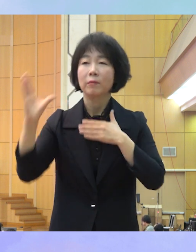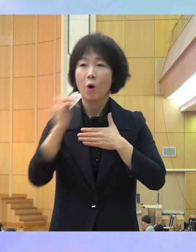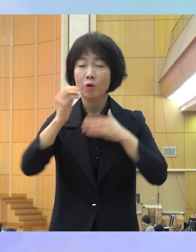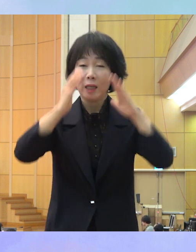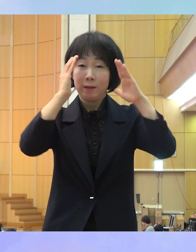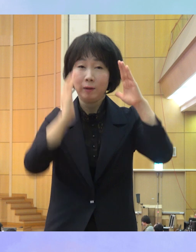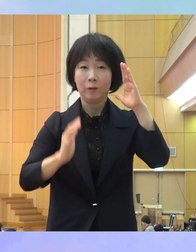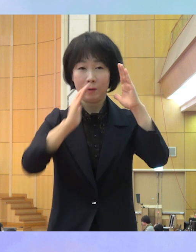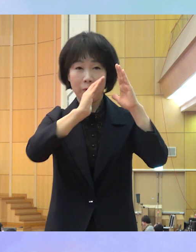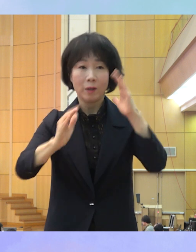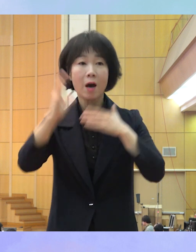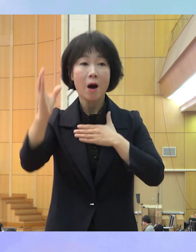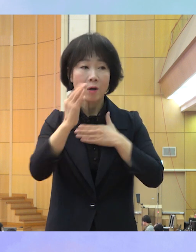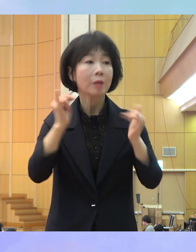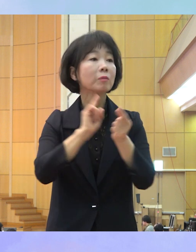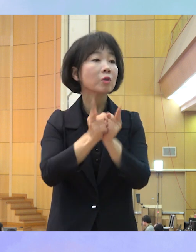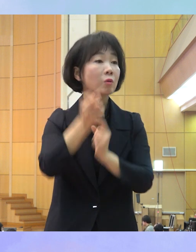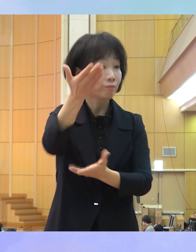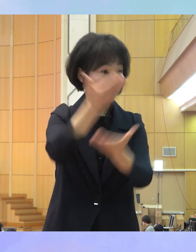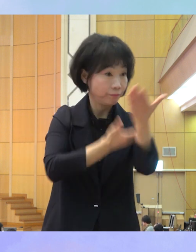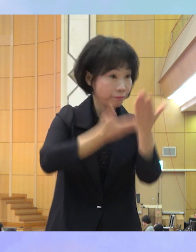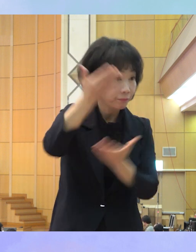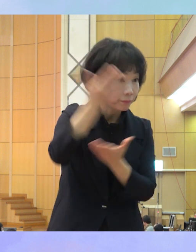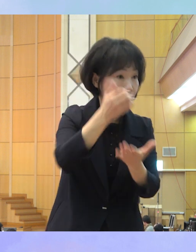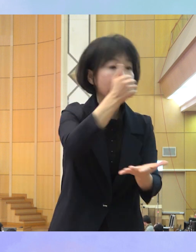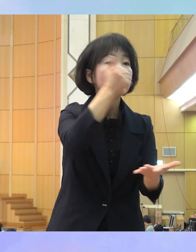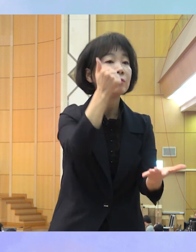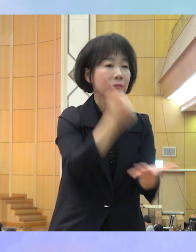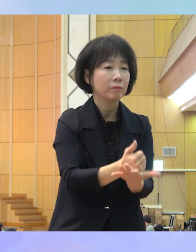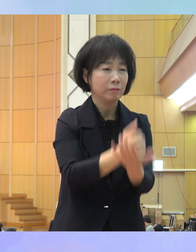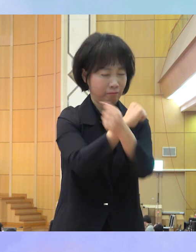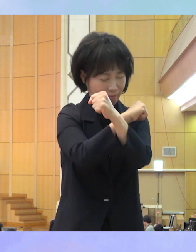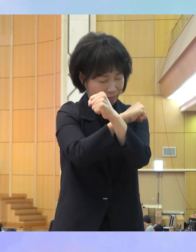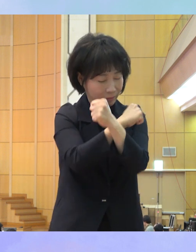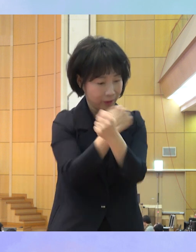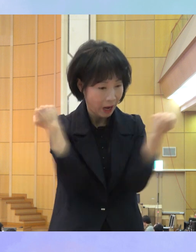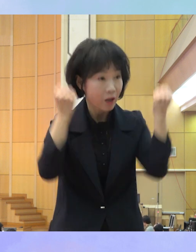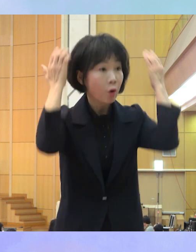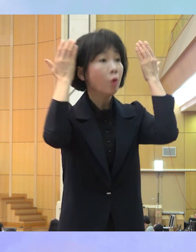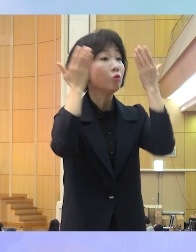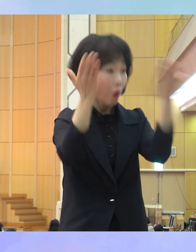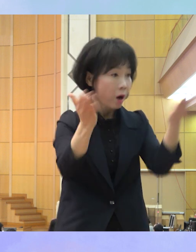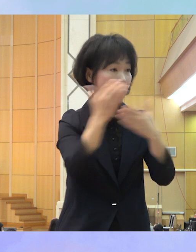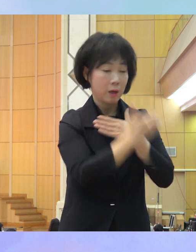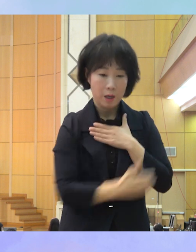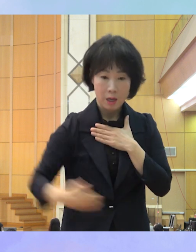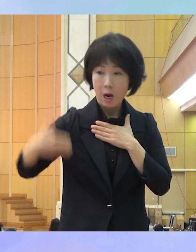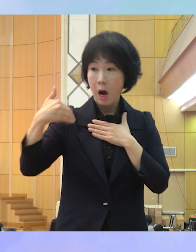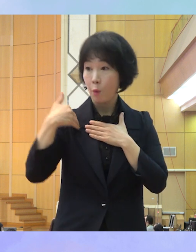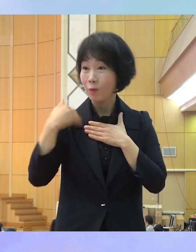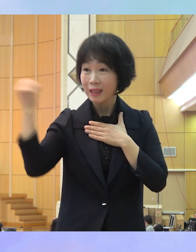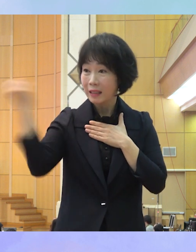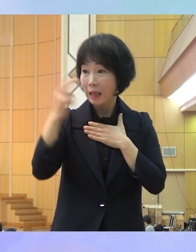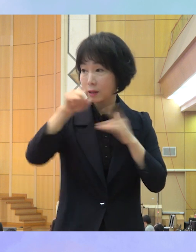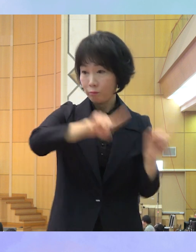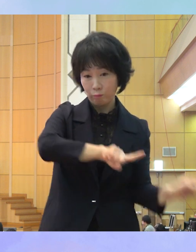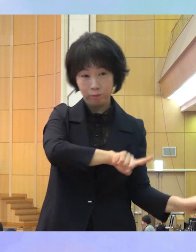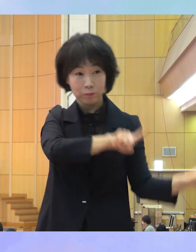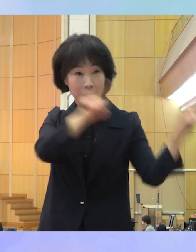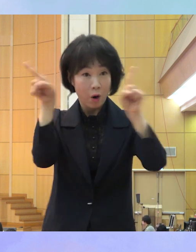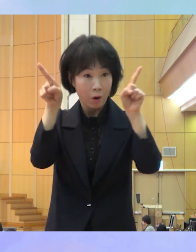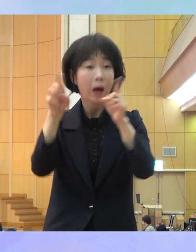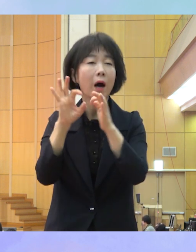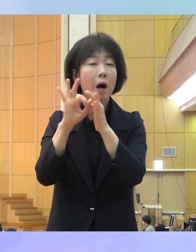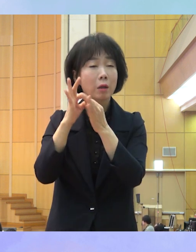믿사오며 거룩한 공회와 성도가 서로 교통하는 것과 죄를 사하여 주시는 것과 몸이